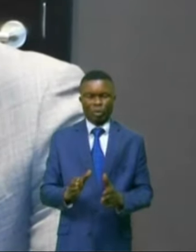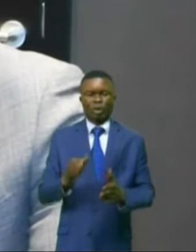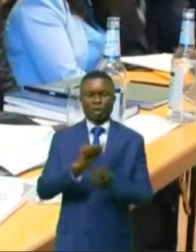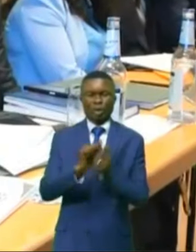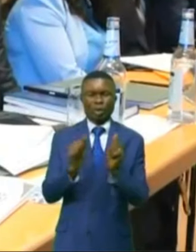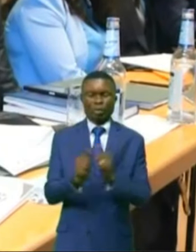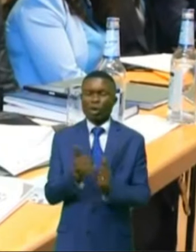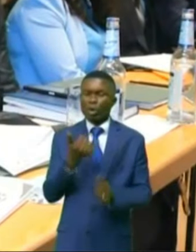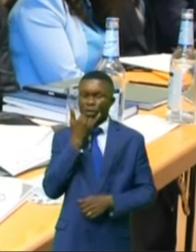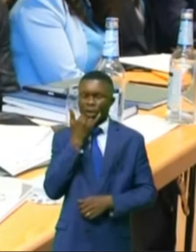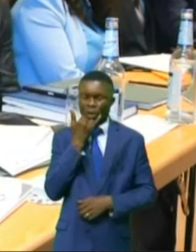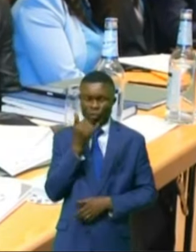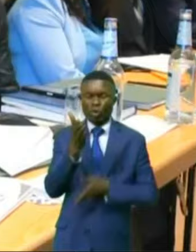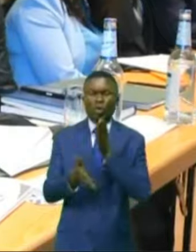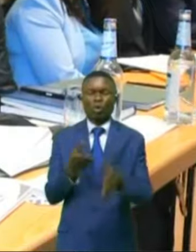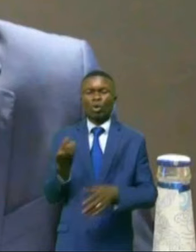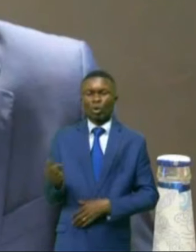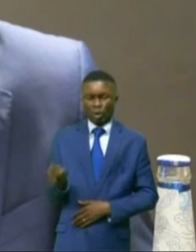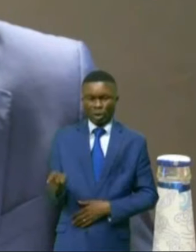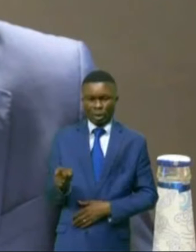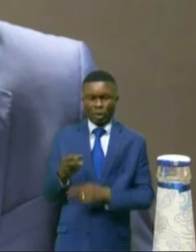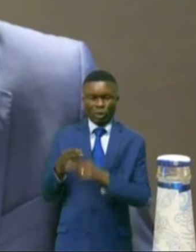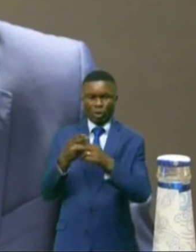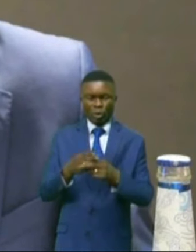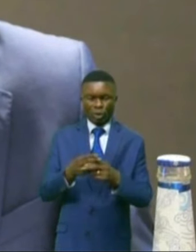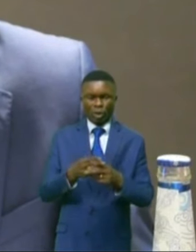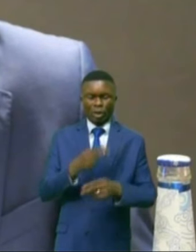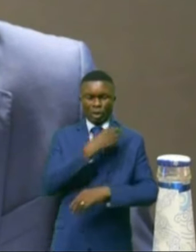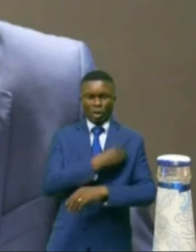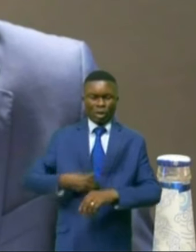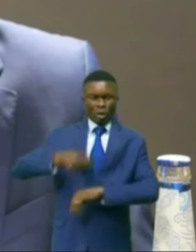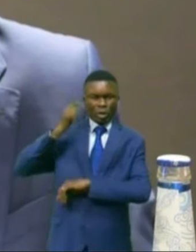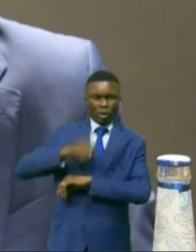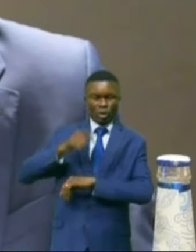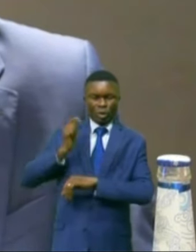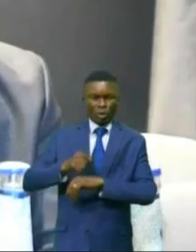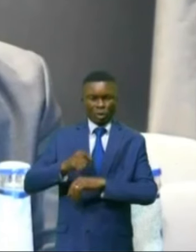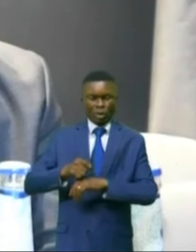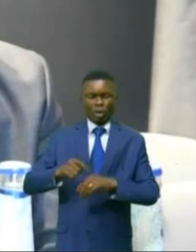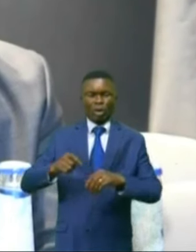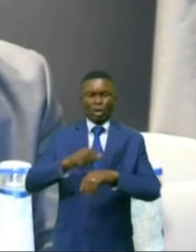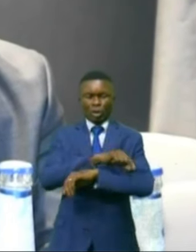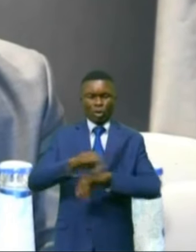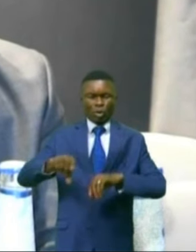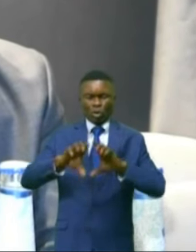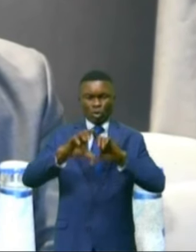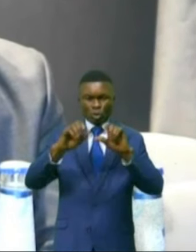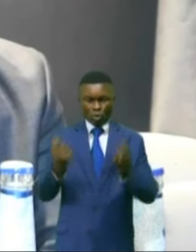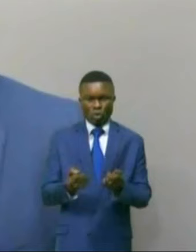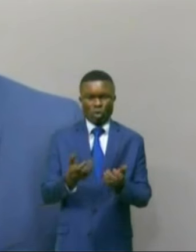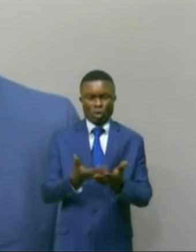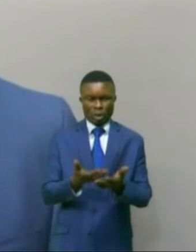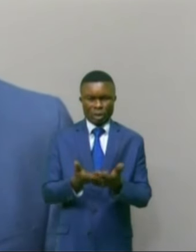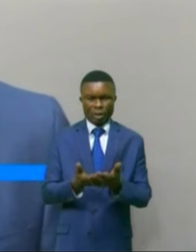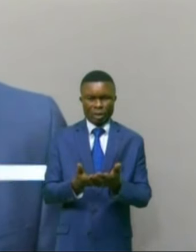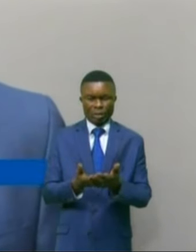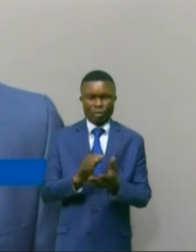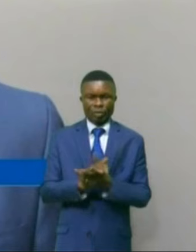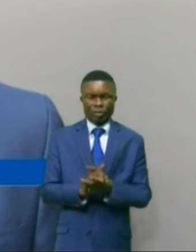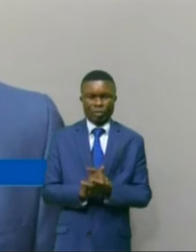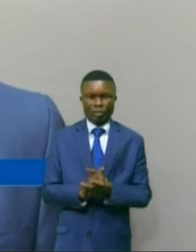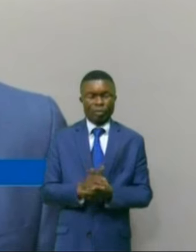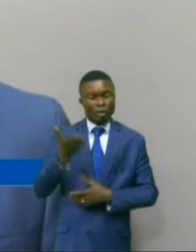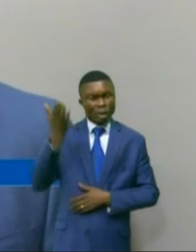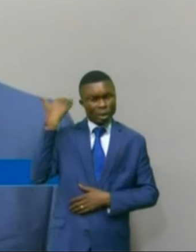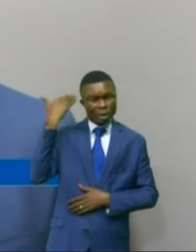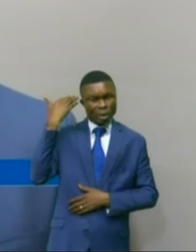infractions de blanchiment des capitaux est assurée par le procureur général pour la Cour de cassation, Firmin Von des Mambou. Là où il y avait